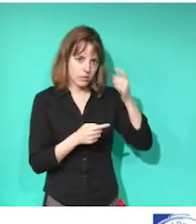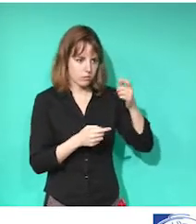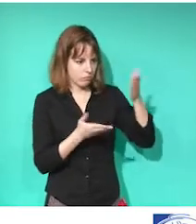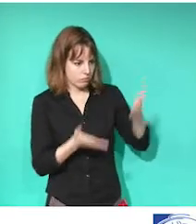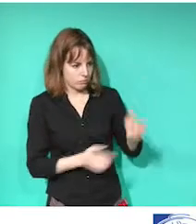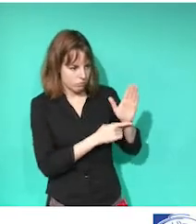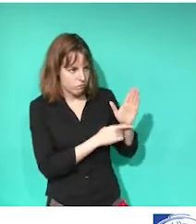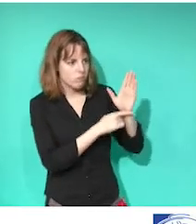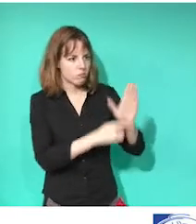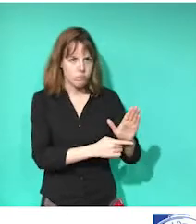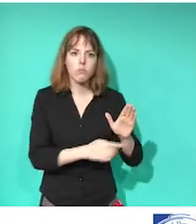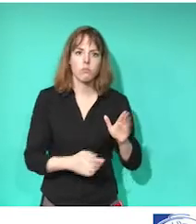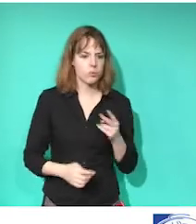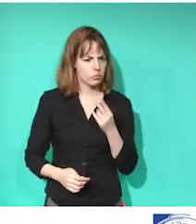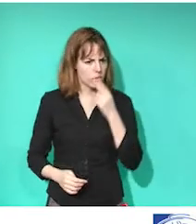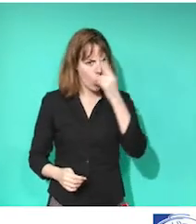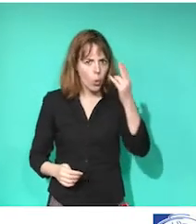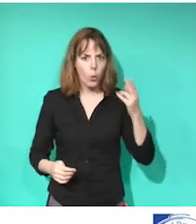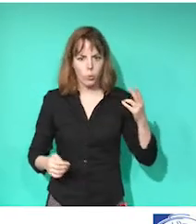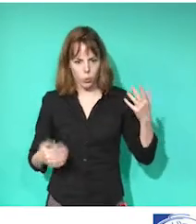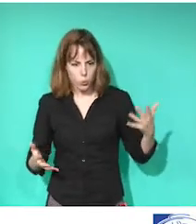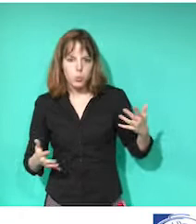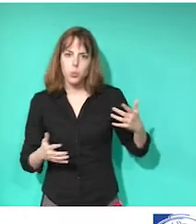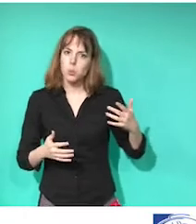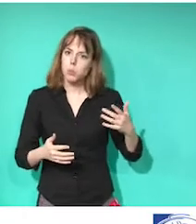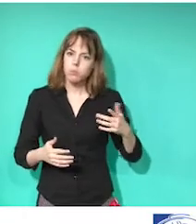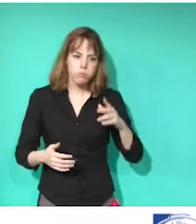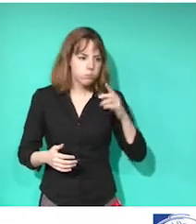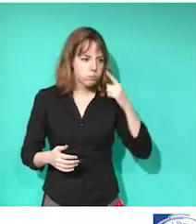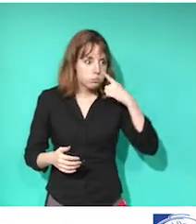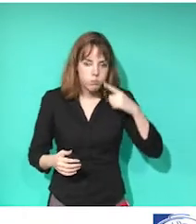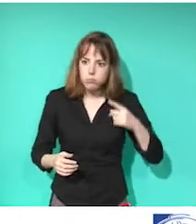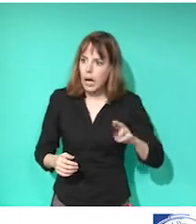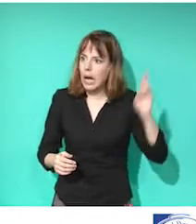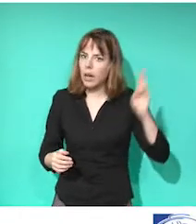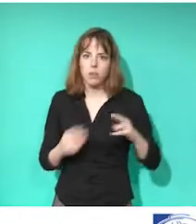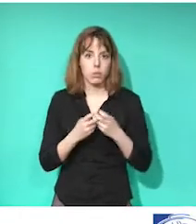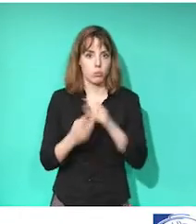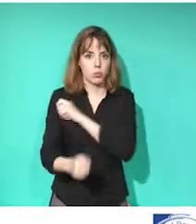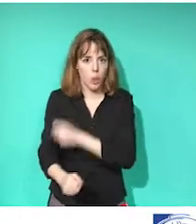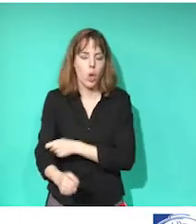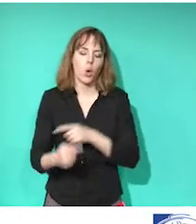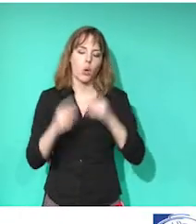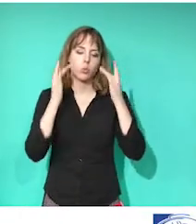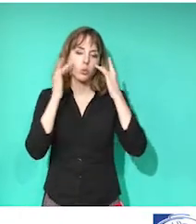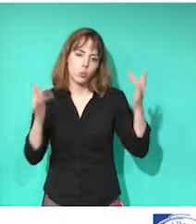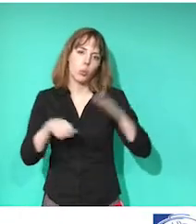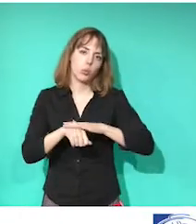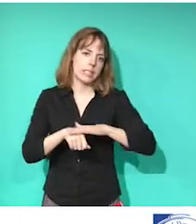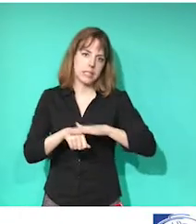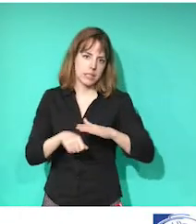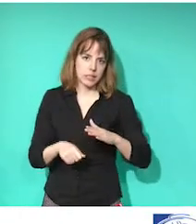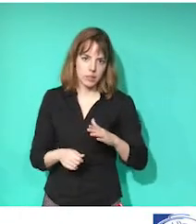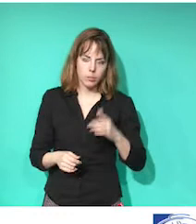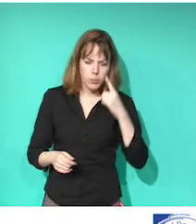le talent des femmes dans des lieux et des secteurs où elles ne sont pas majoritairement, le sport, la culture, la politique, etc.